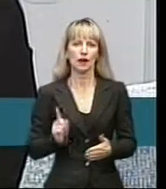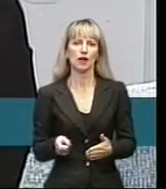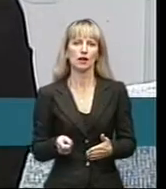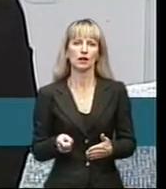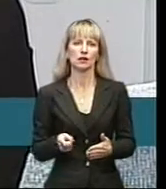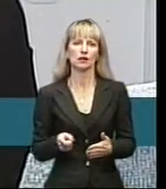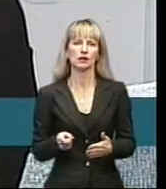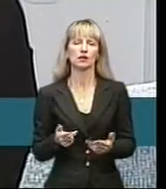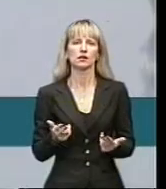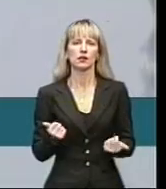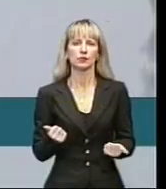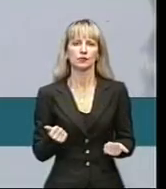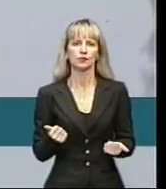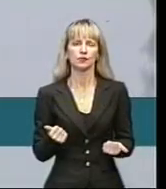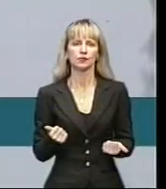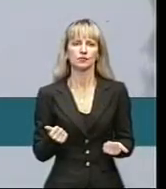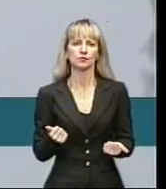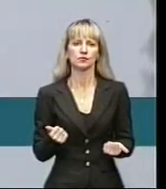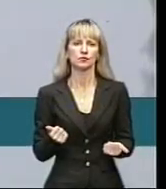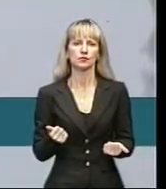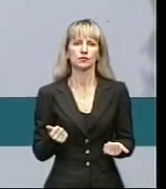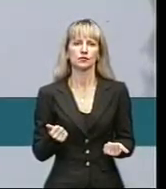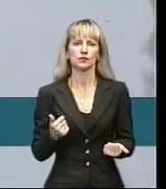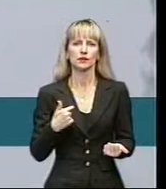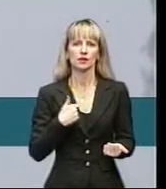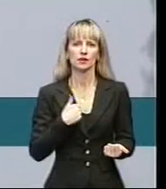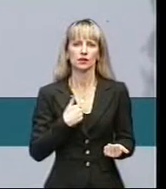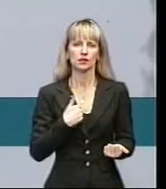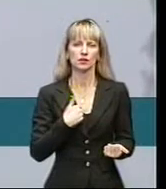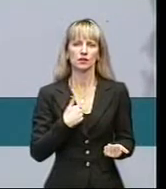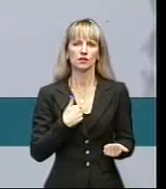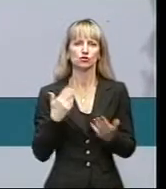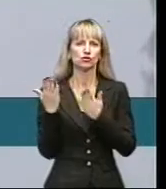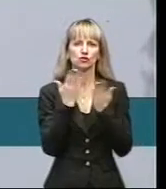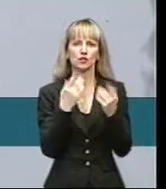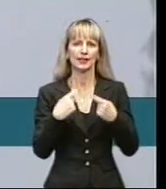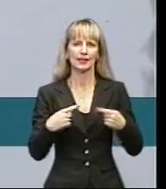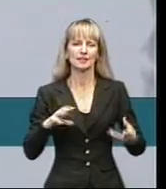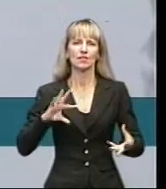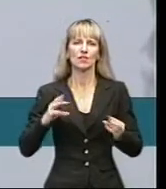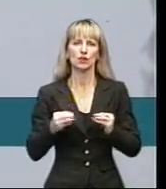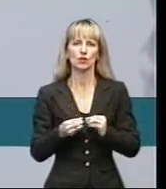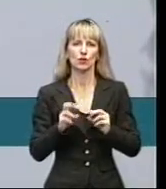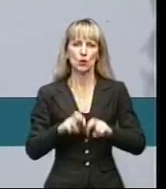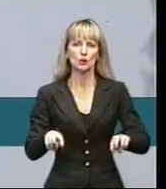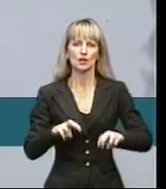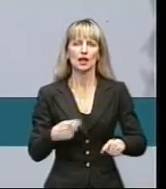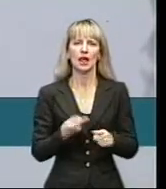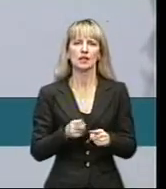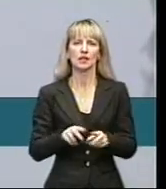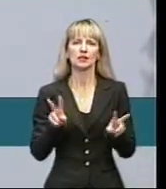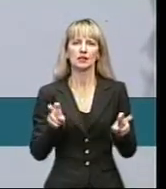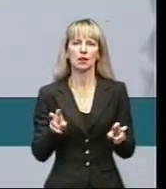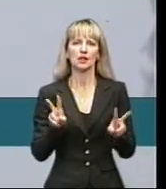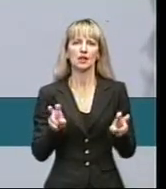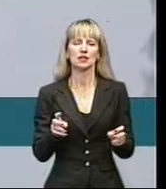До істини, так. Я читала різні висновки дослідників саме цієї теми.